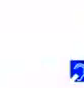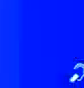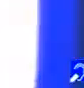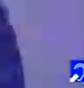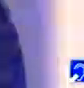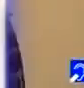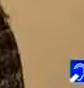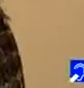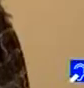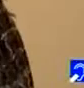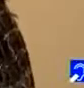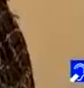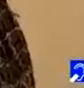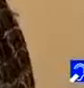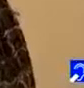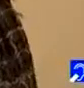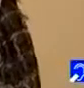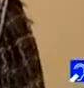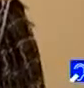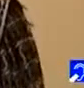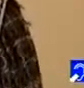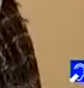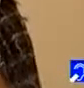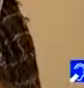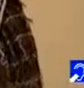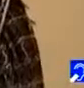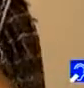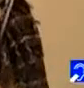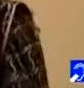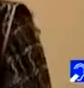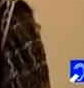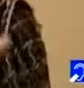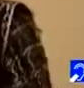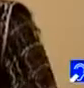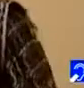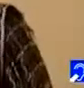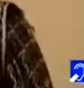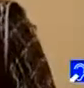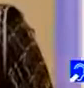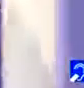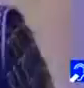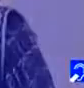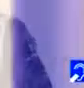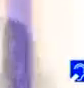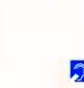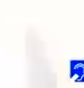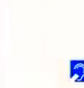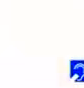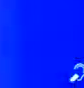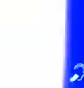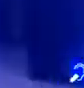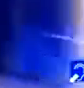Vă aștept în toată inima pentru a ne bucura, a depăna gânduri și amintiri. Vă țuc sufletul și vă